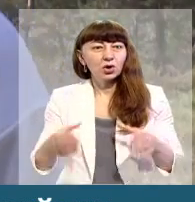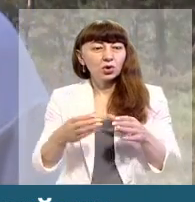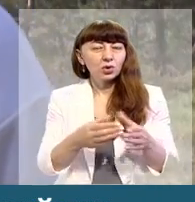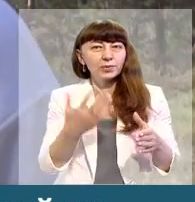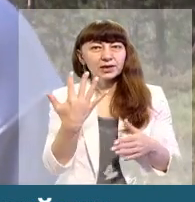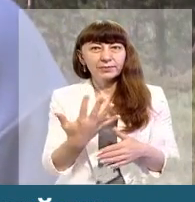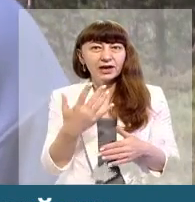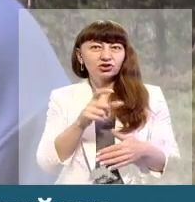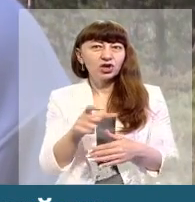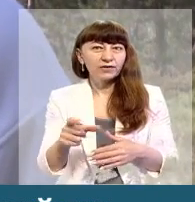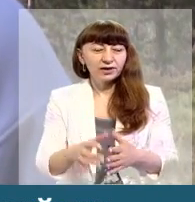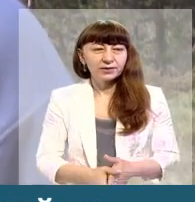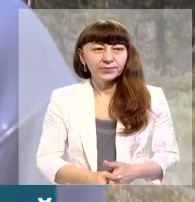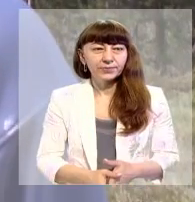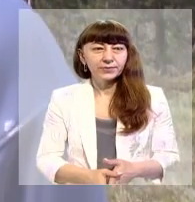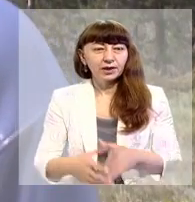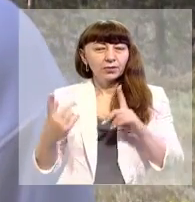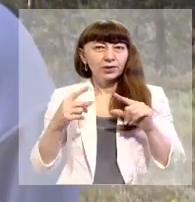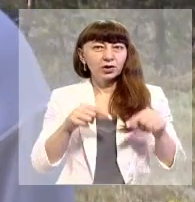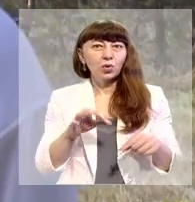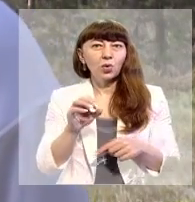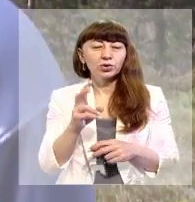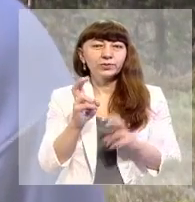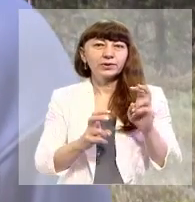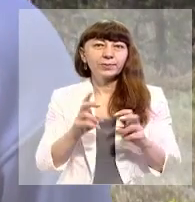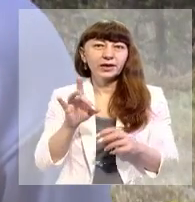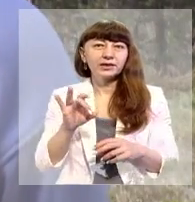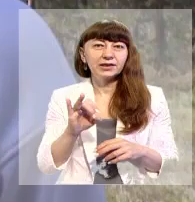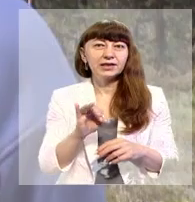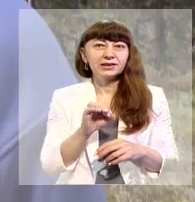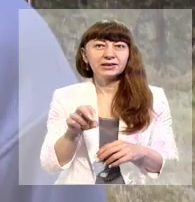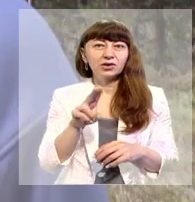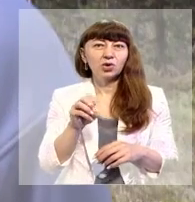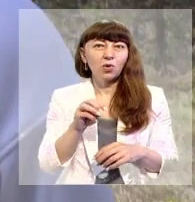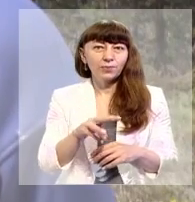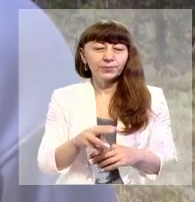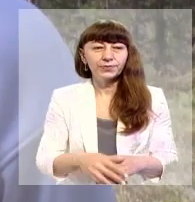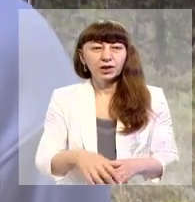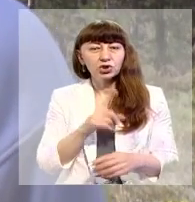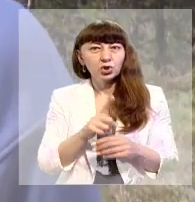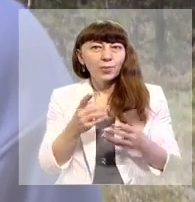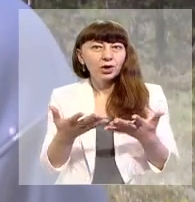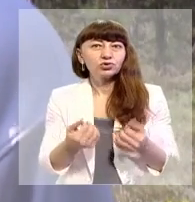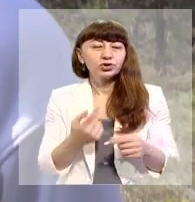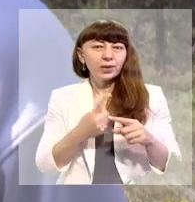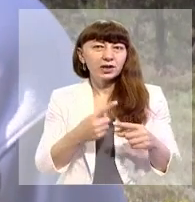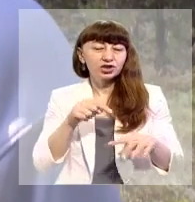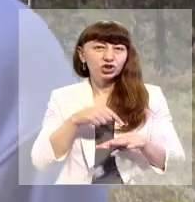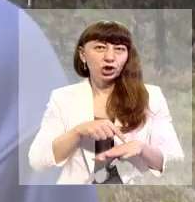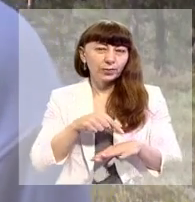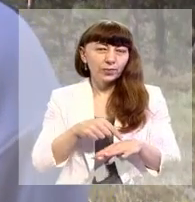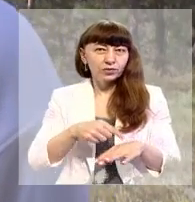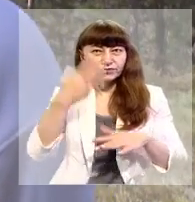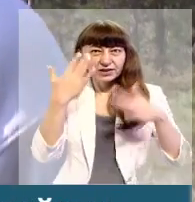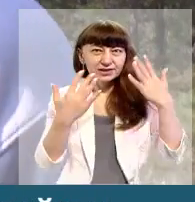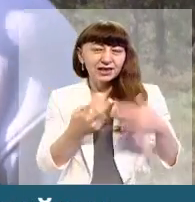состоит из 5 человек. Мы приехали от предприятия ТО «Мехлитком», чтобы получить позитивные эмоции, веселье,